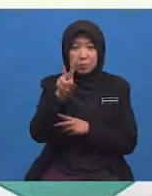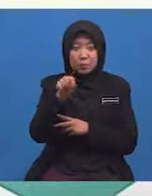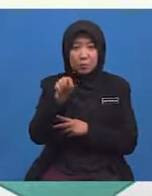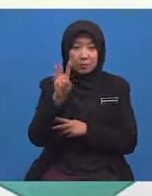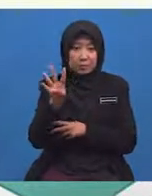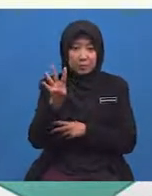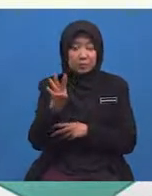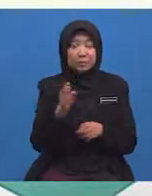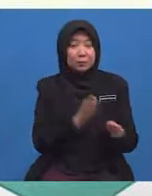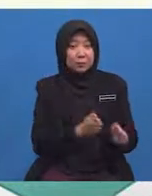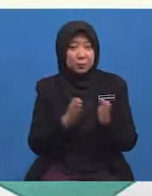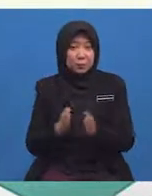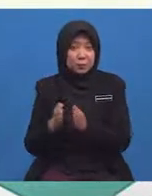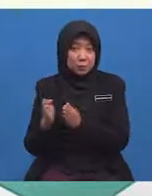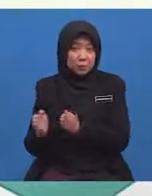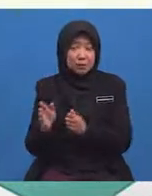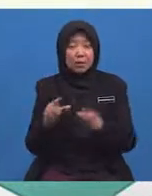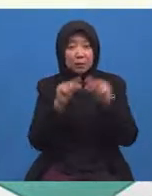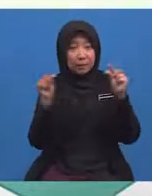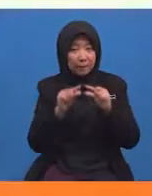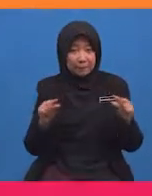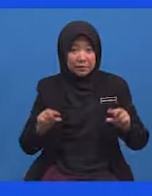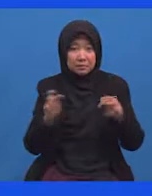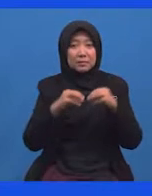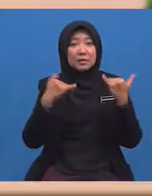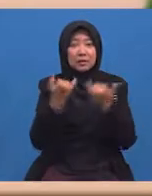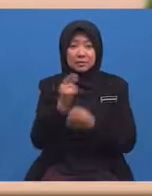2.2.4 susun lapis masyarakat sahaja.